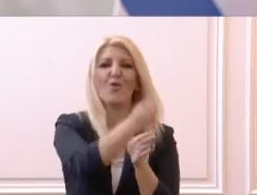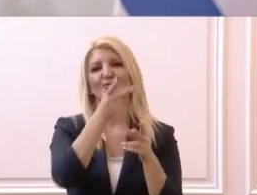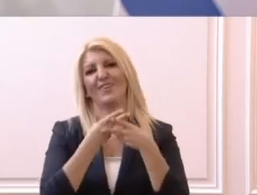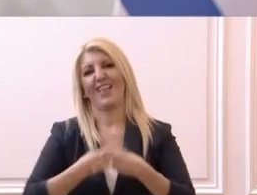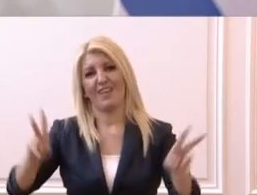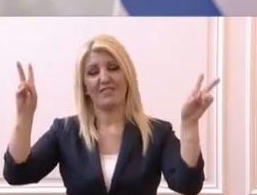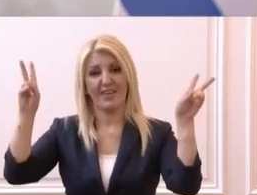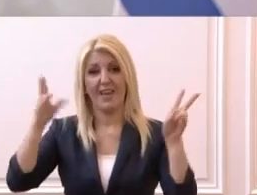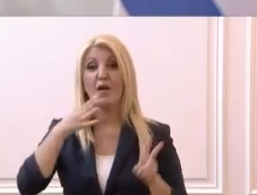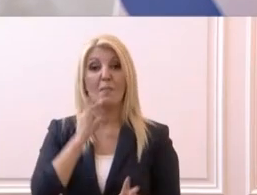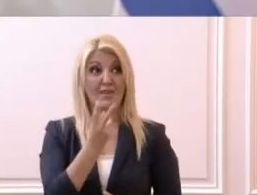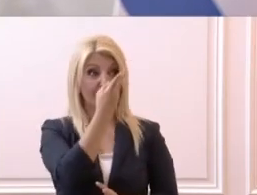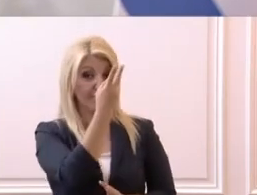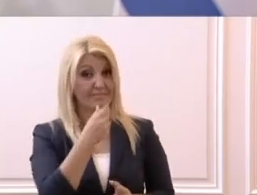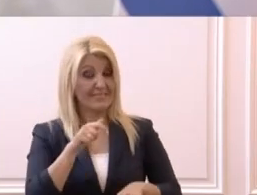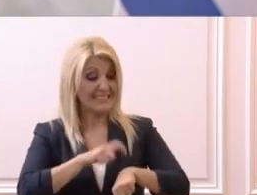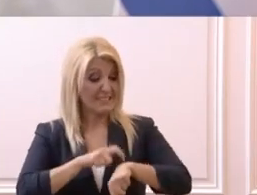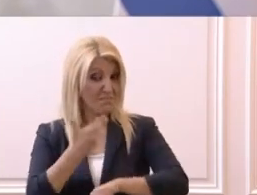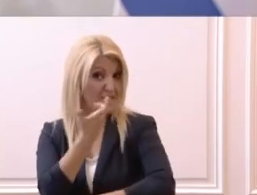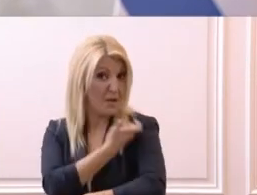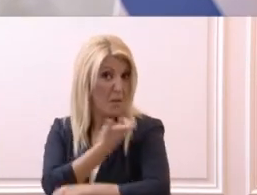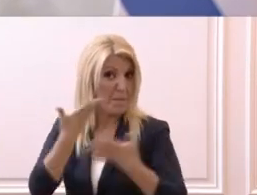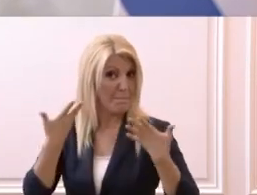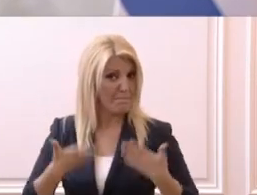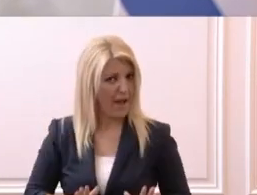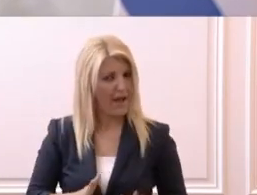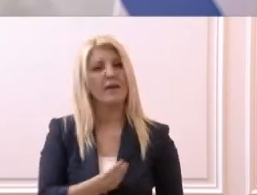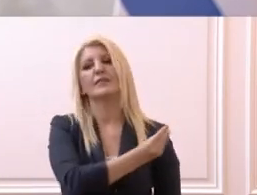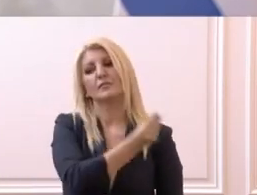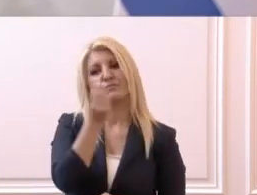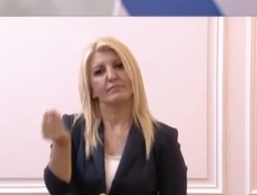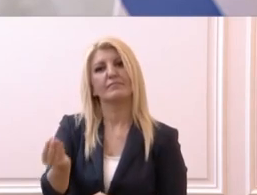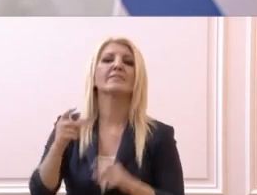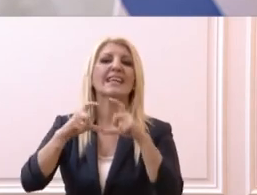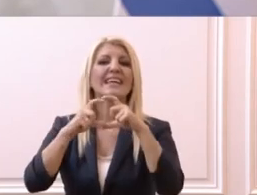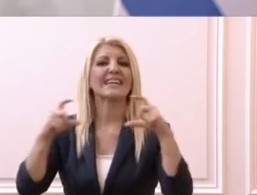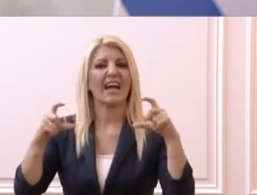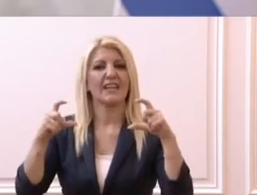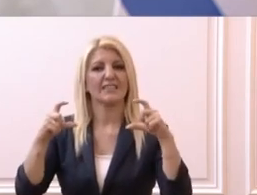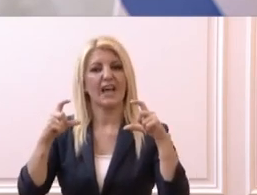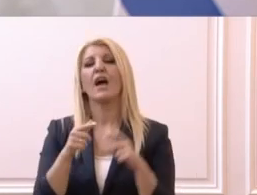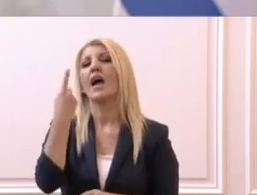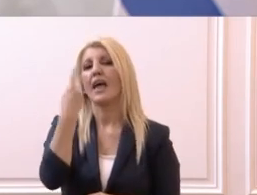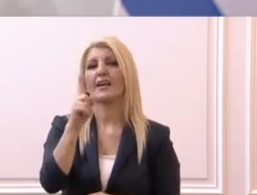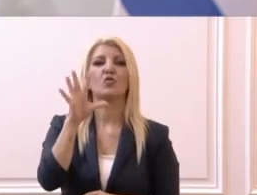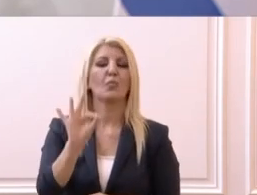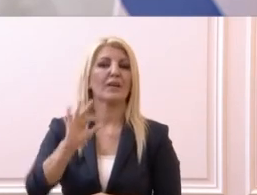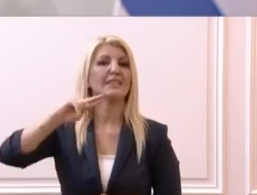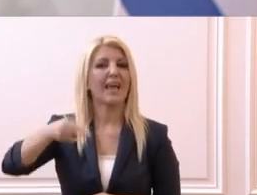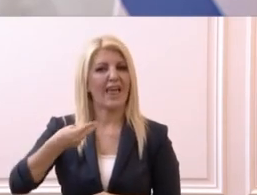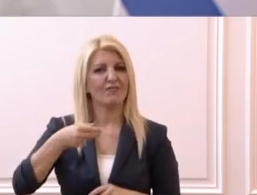τους θα αποκτούν αυτόματα μια προπληρωμένη κάρτα ύψους 150 ευρώ.